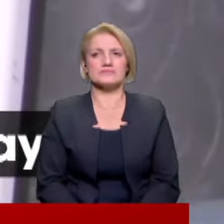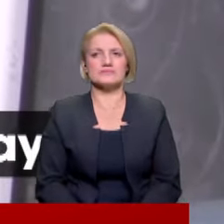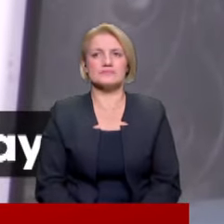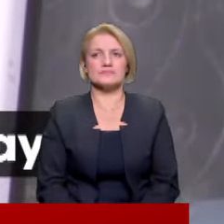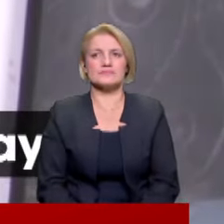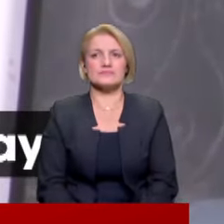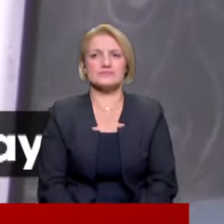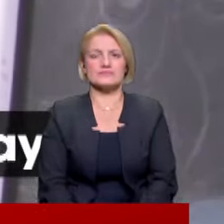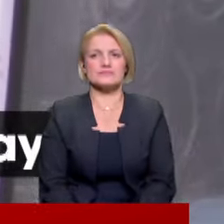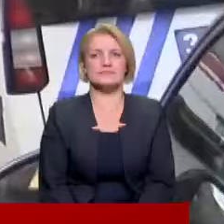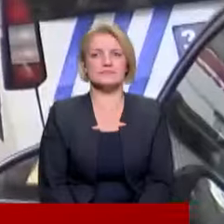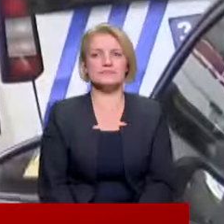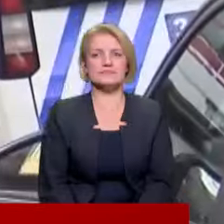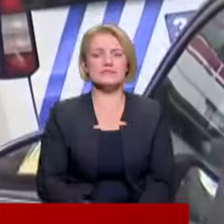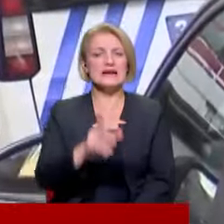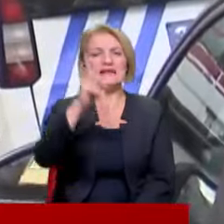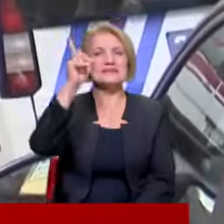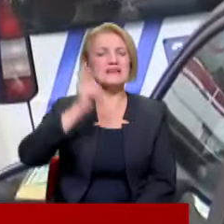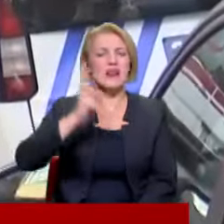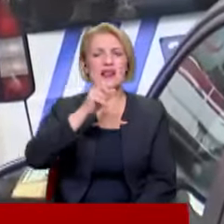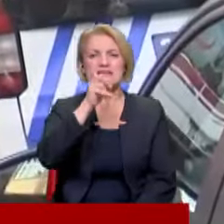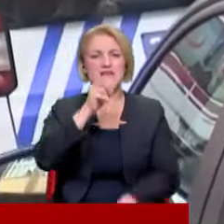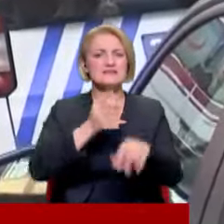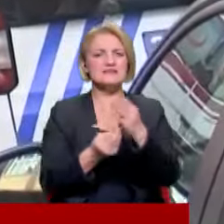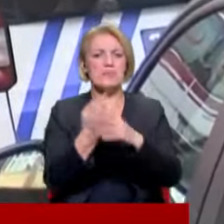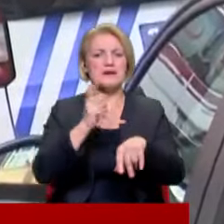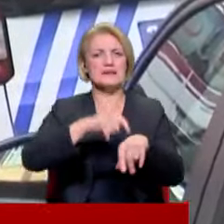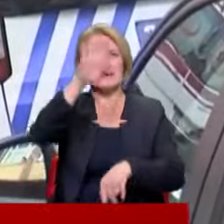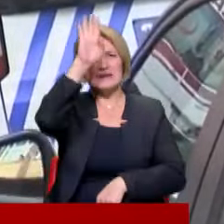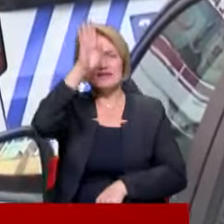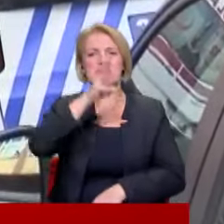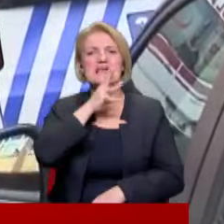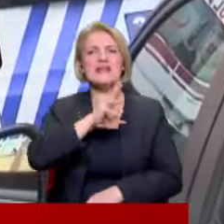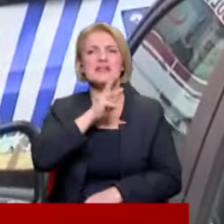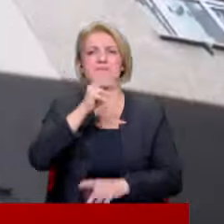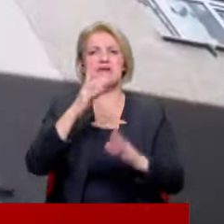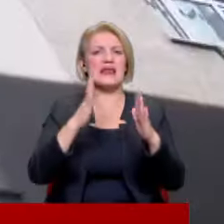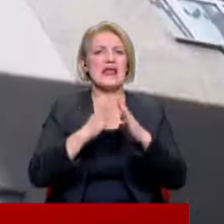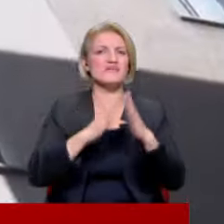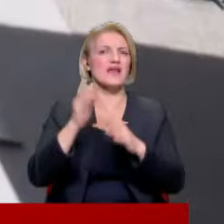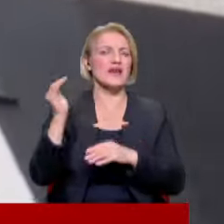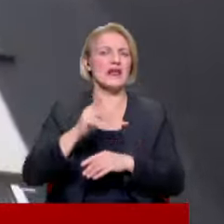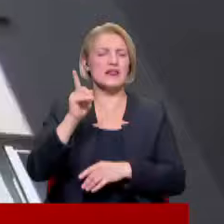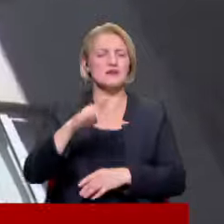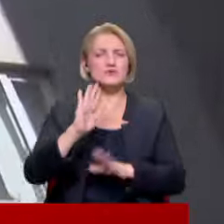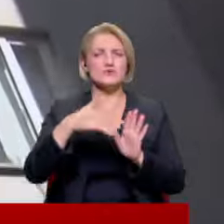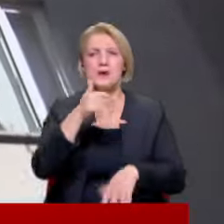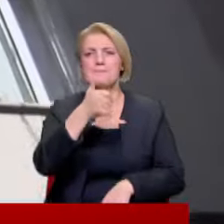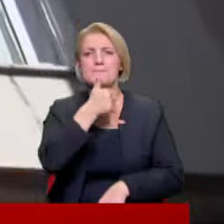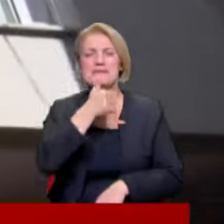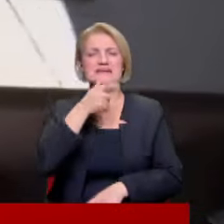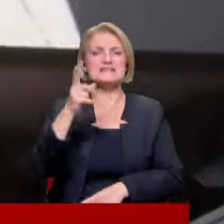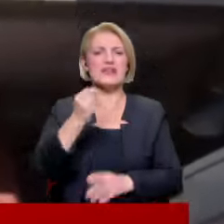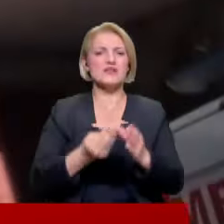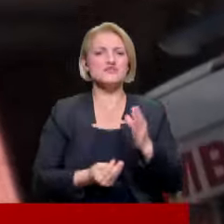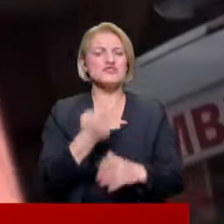daha olmaz. Üzücü bir olay. Silah sesleri sabah saatlerinde İstanbul Esenler'de bir evden yükseldi. Ardından babasının